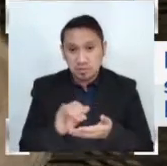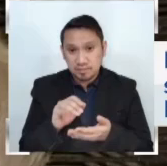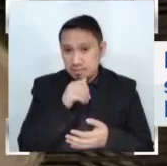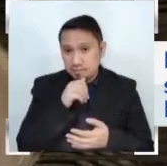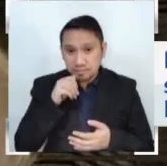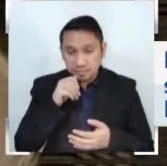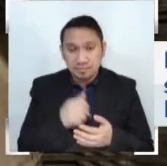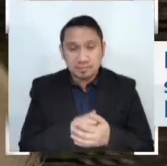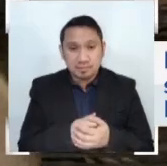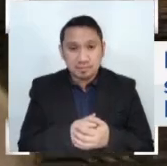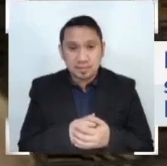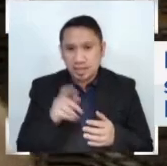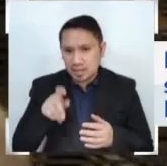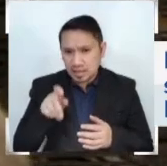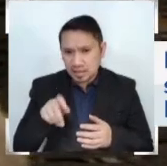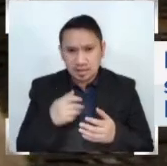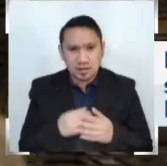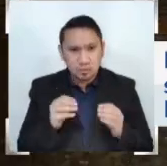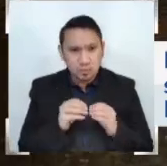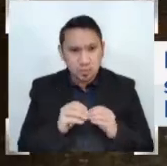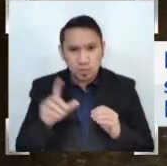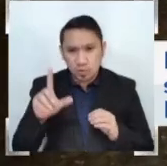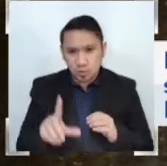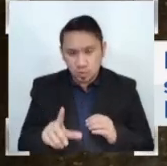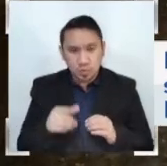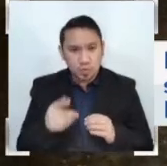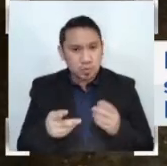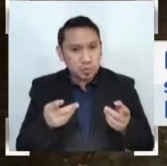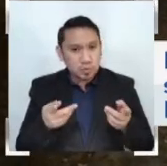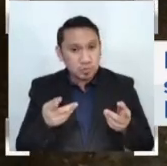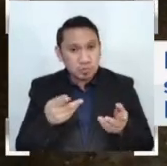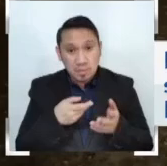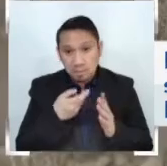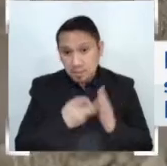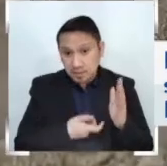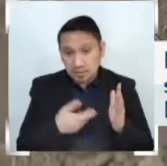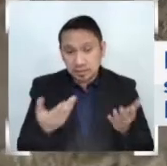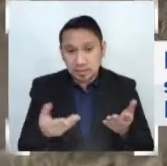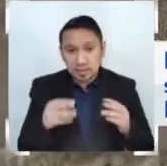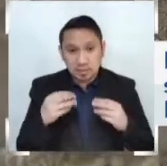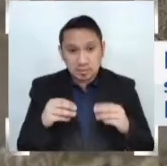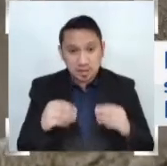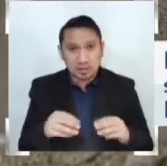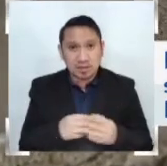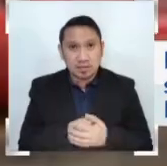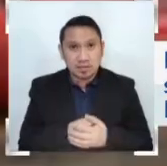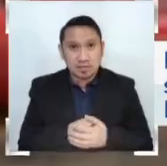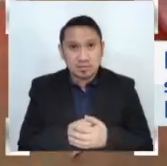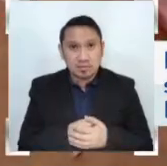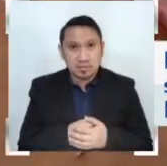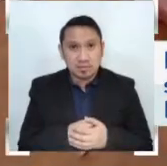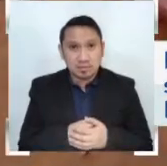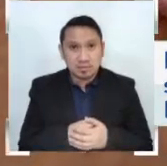SINAG, dapat higit na mas mababa dyan ang presyo sa palengke dahil mababa na ang pasa mula sa mga babuyan.